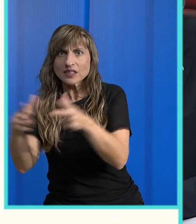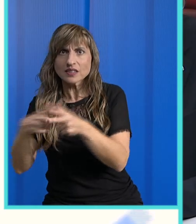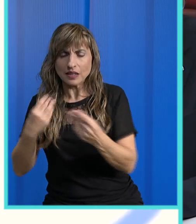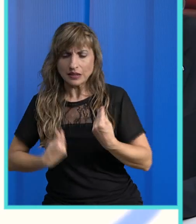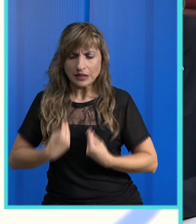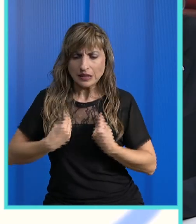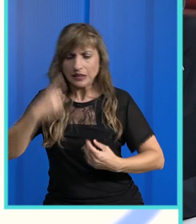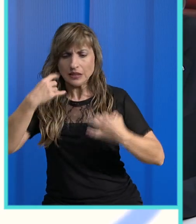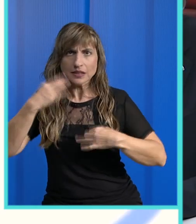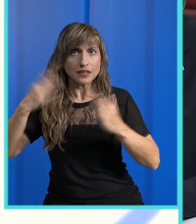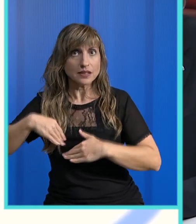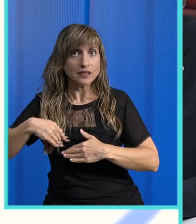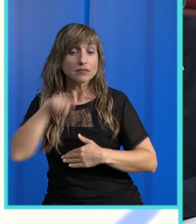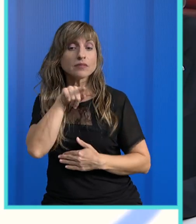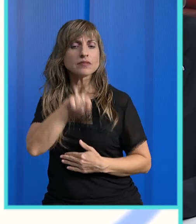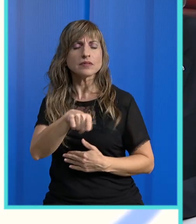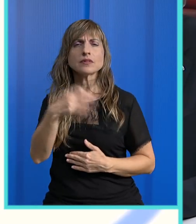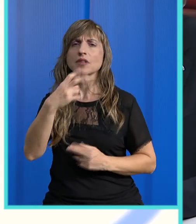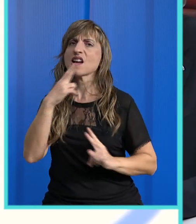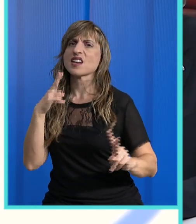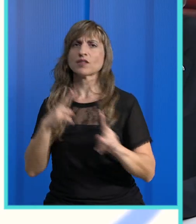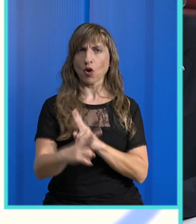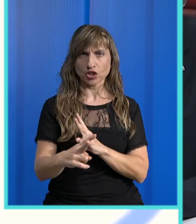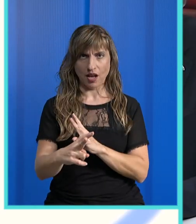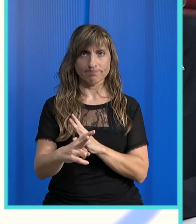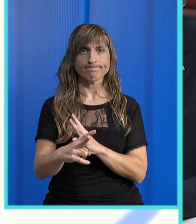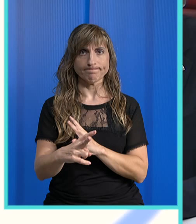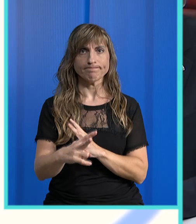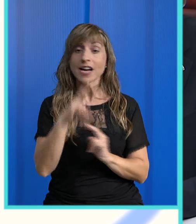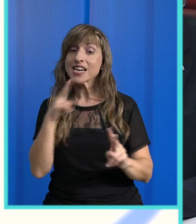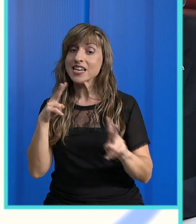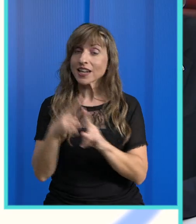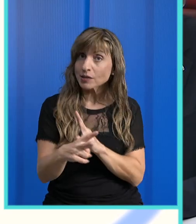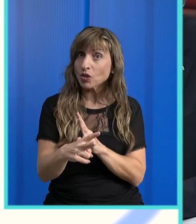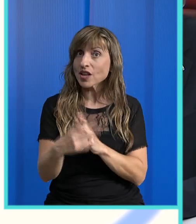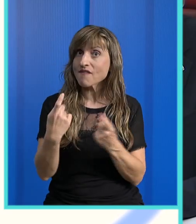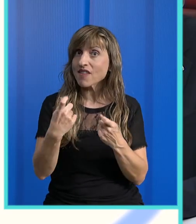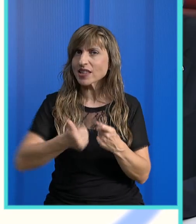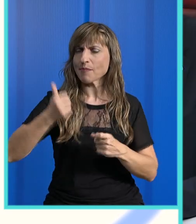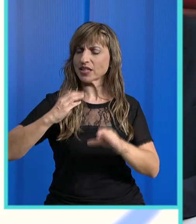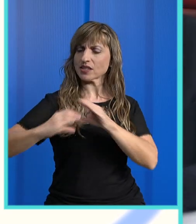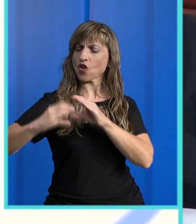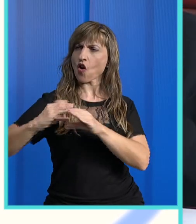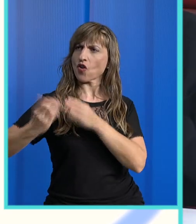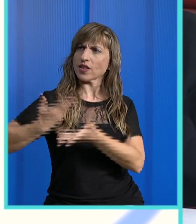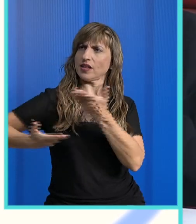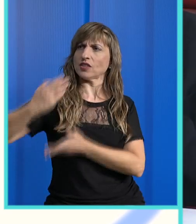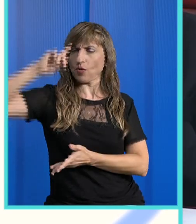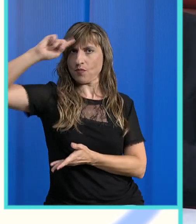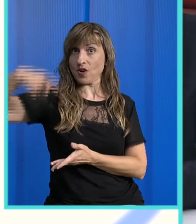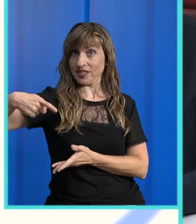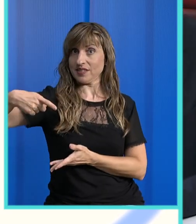els seus barris hem de tenir una resposta i aquesta resposta passa per una millor coordinació policial per actuar